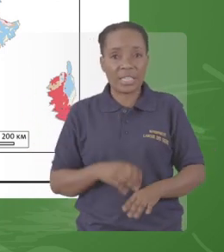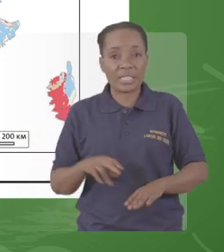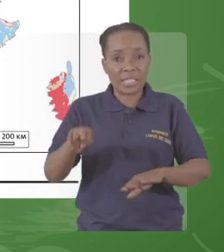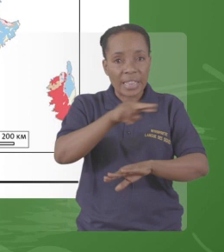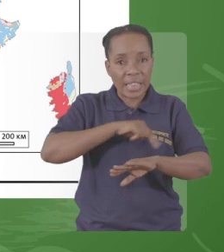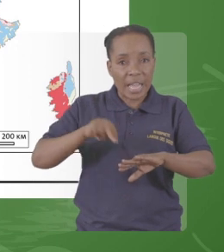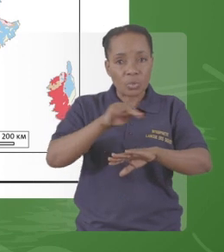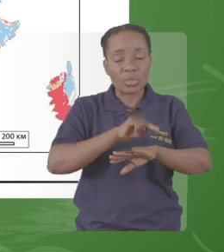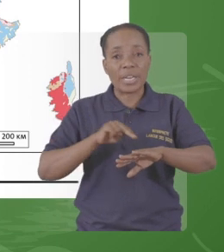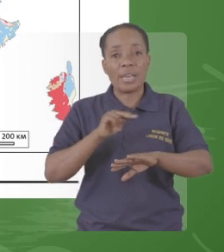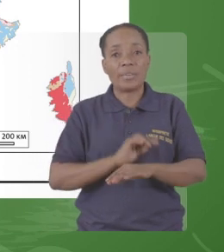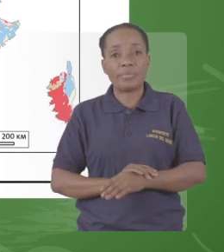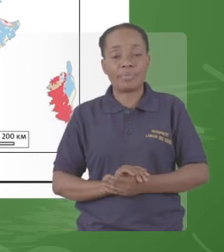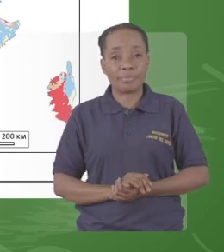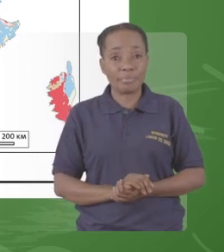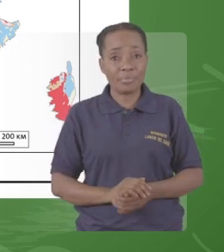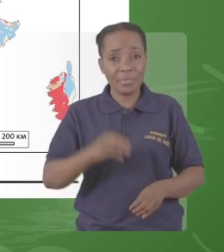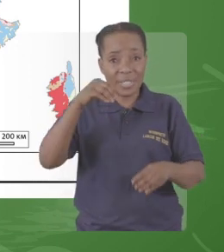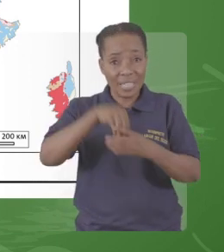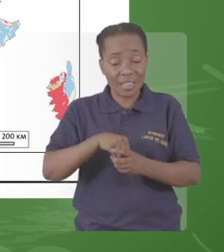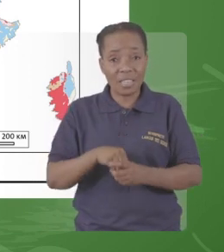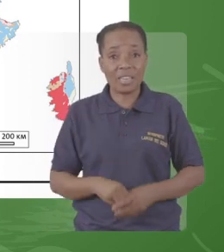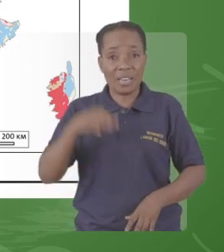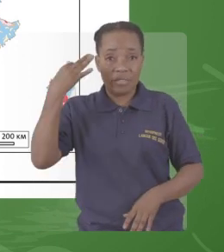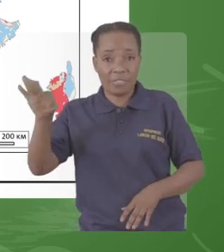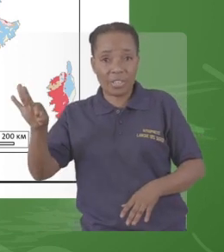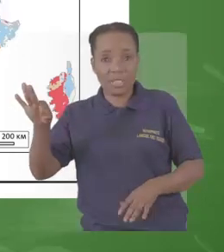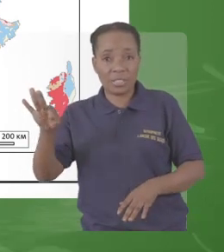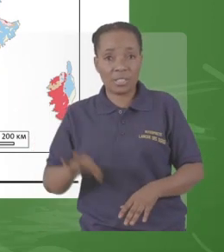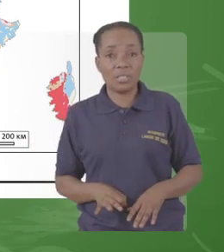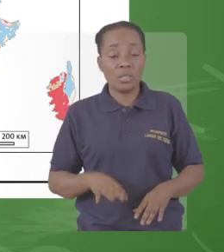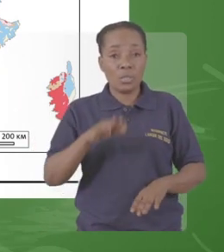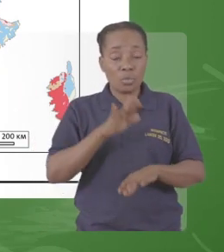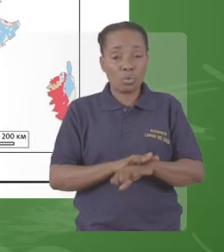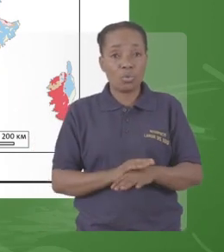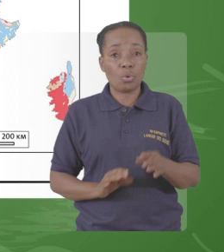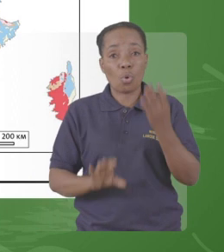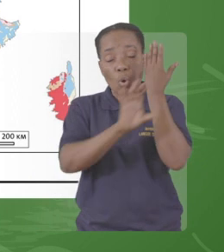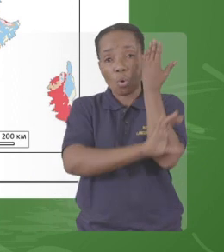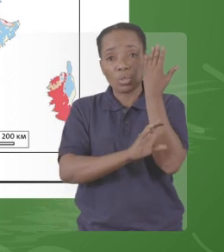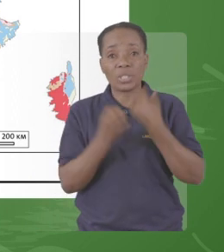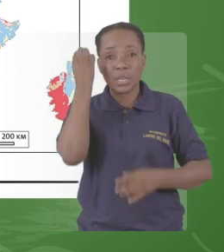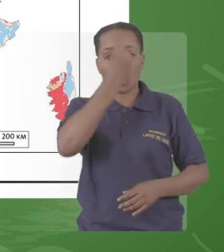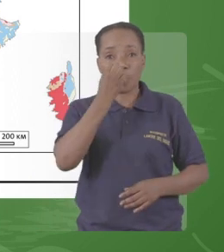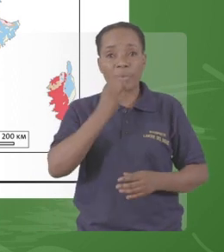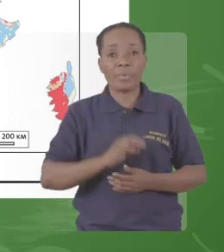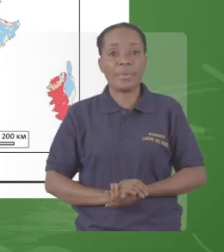Dans la France hexagonale, il faut souligner, dans la partie